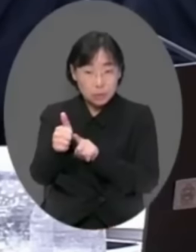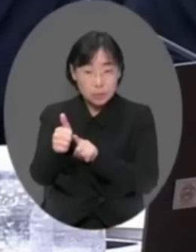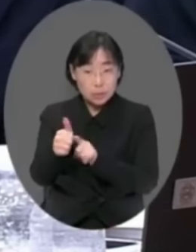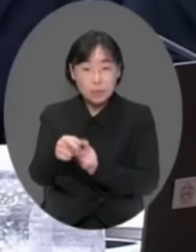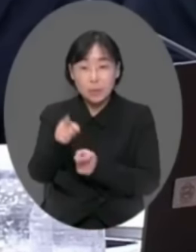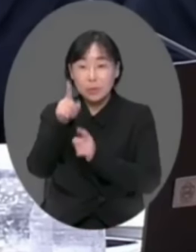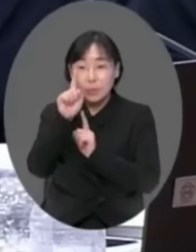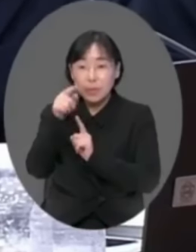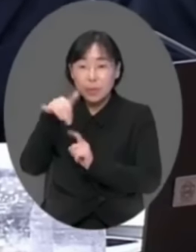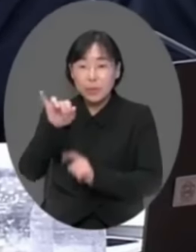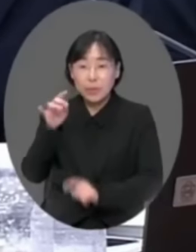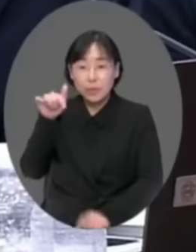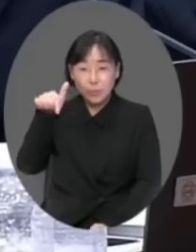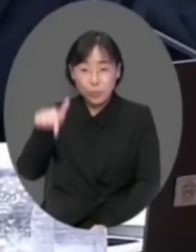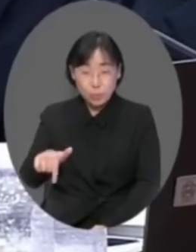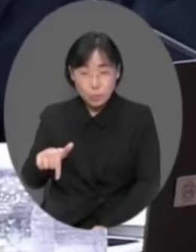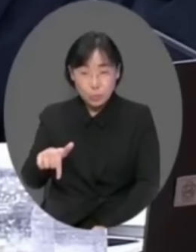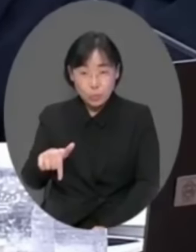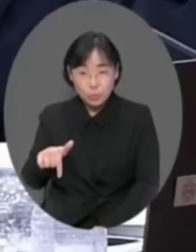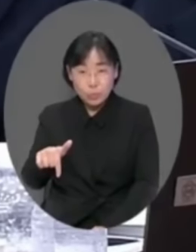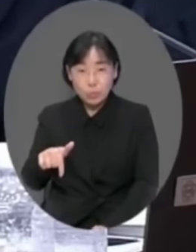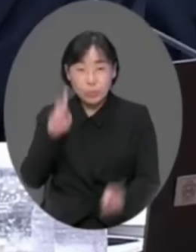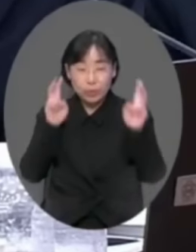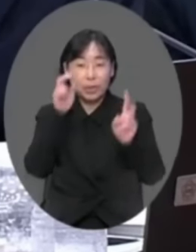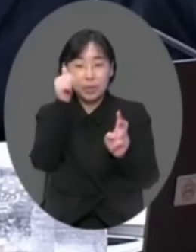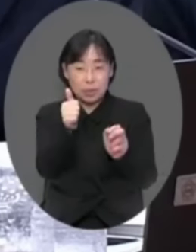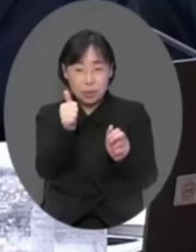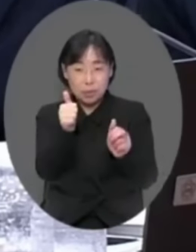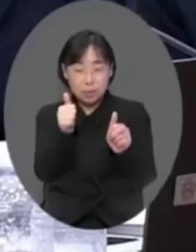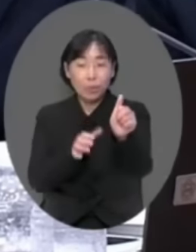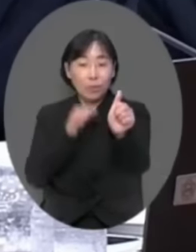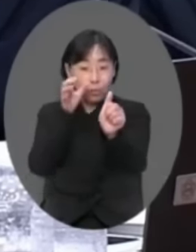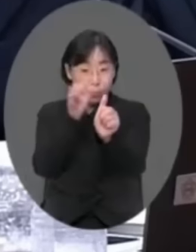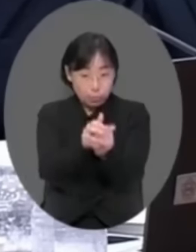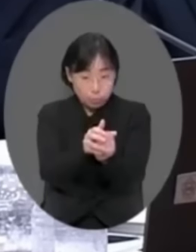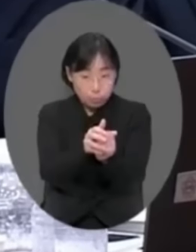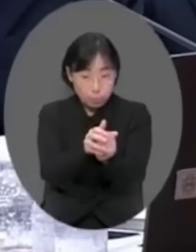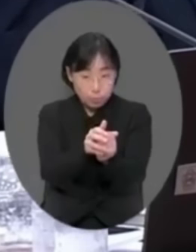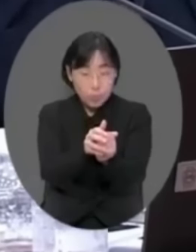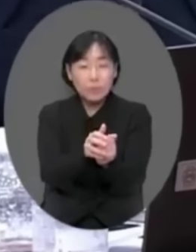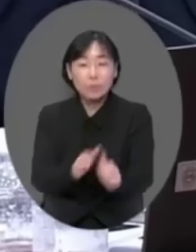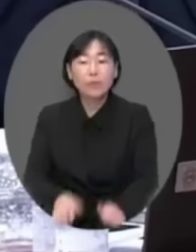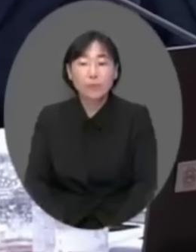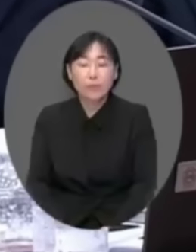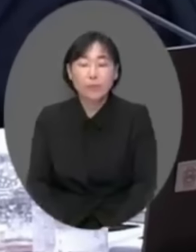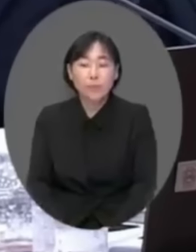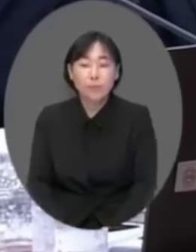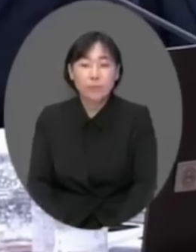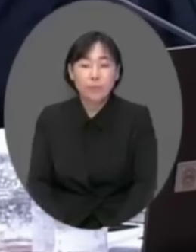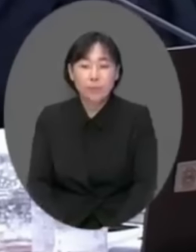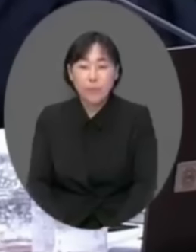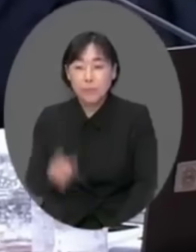위원장이 사장으로 임명을 했죠 그렇습니다네 그러니까 뭐 아까 판매